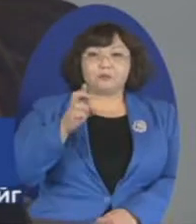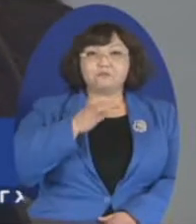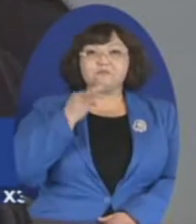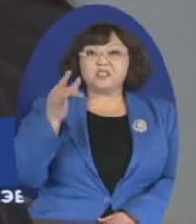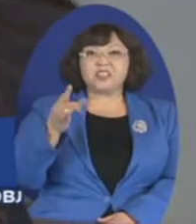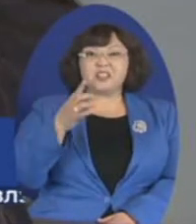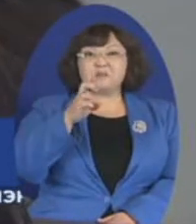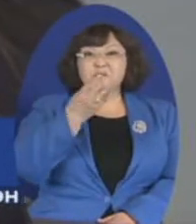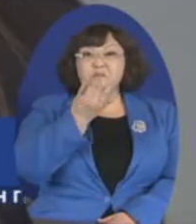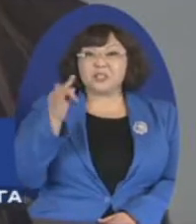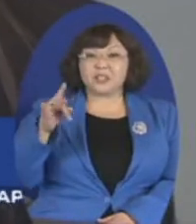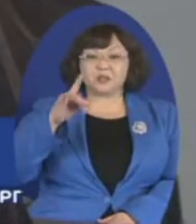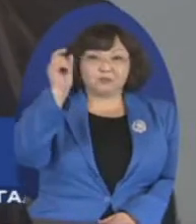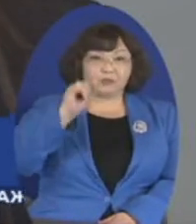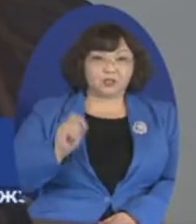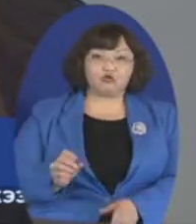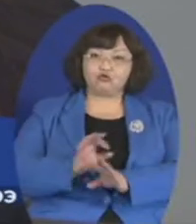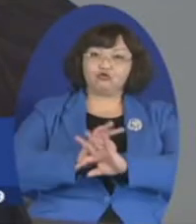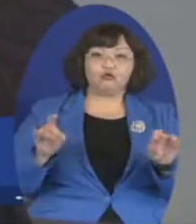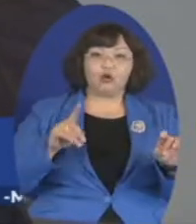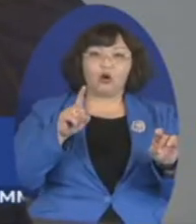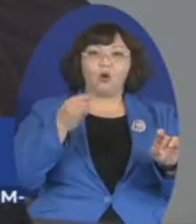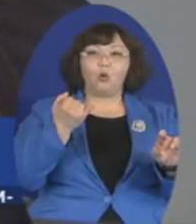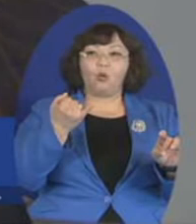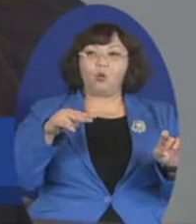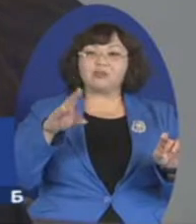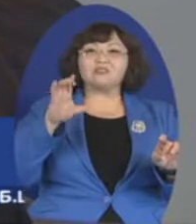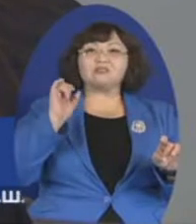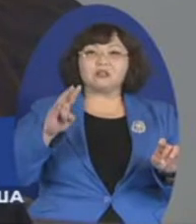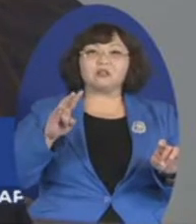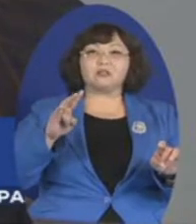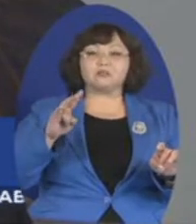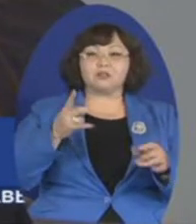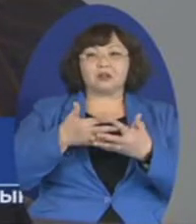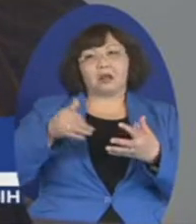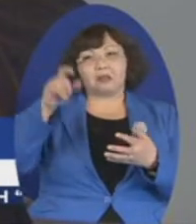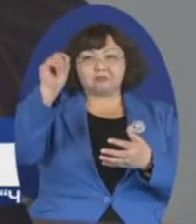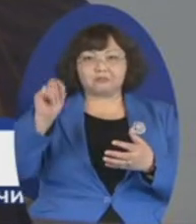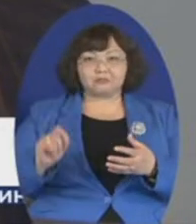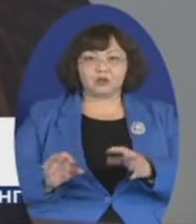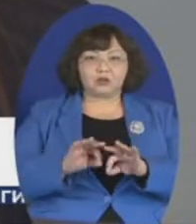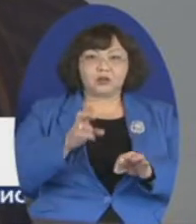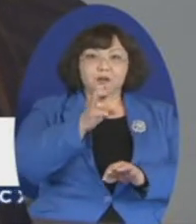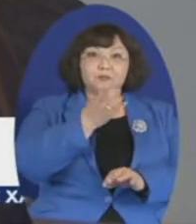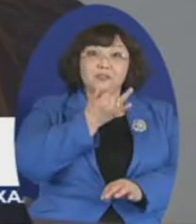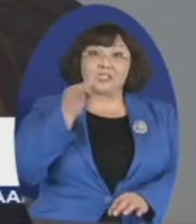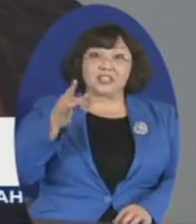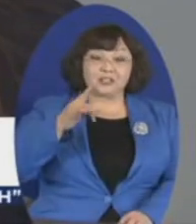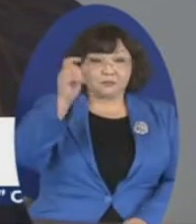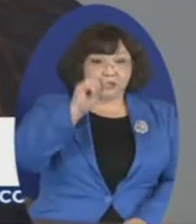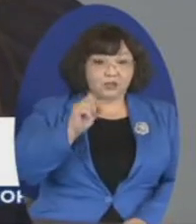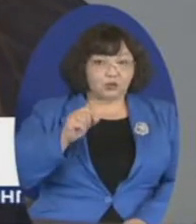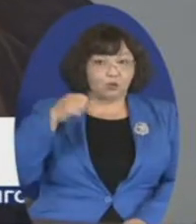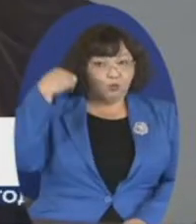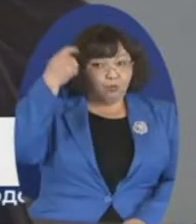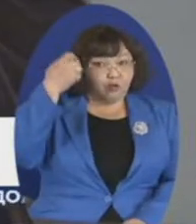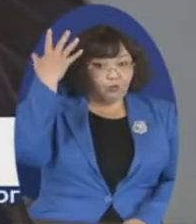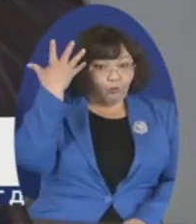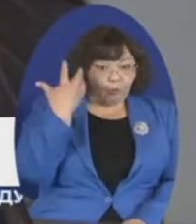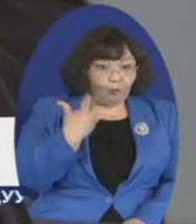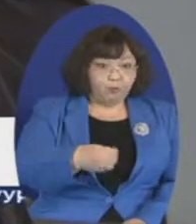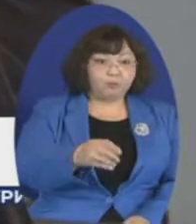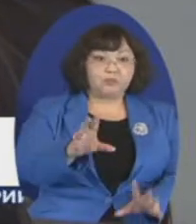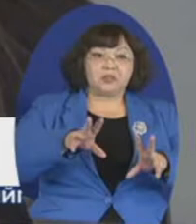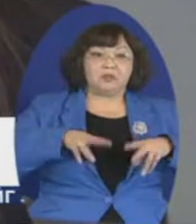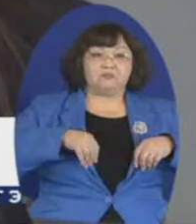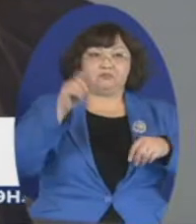арай өөр. Биерийн бичвэр болохоор тухайн бодож байгаа мэдрэмжийг илүү тод илэрхийлдэг зүйл бол